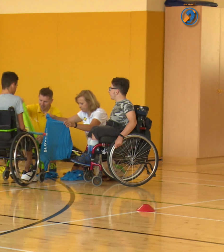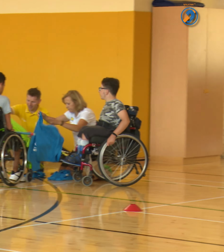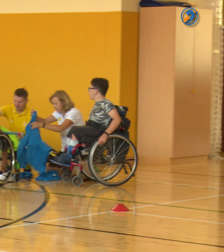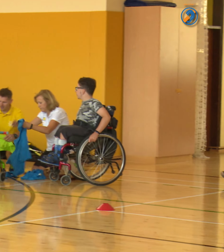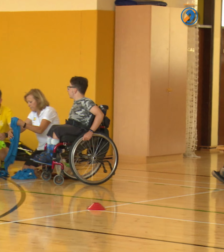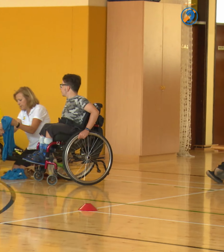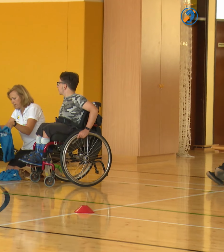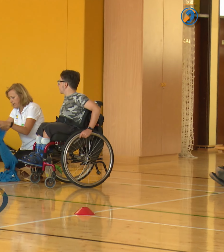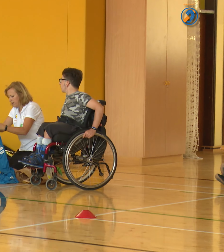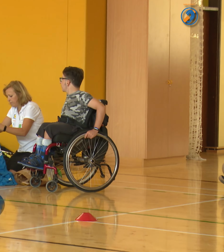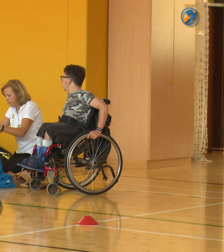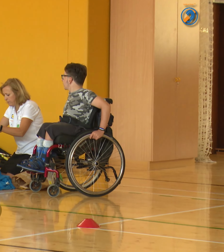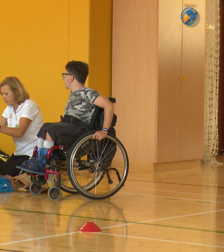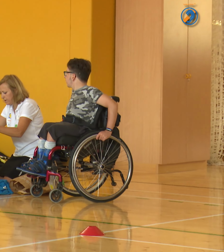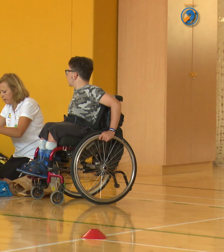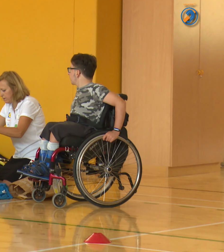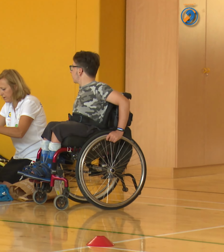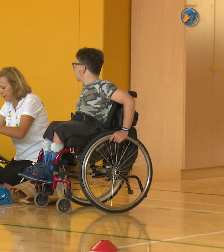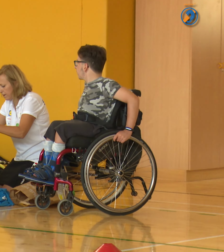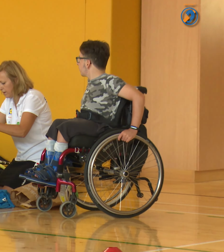Zveza za zdravje.